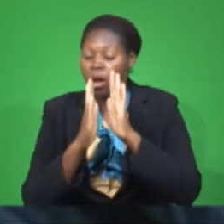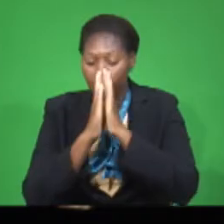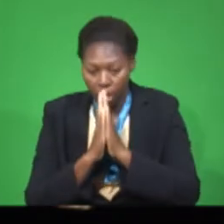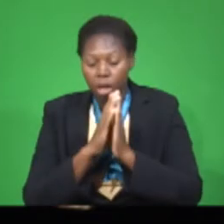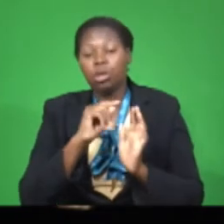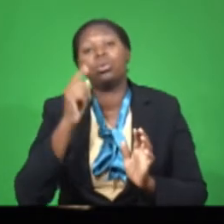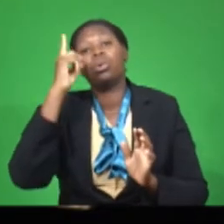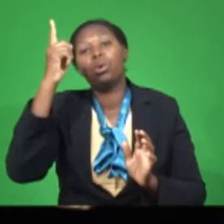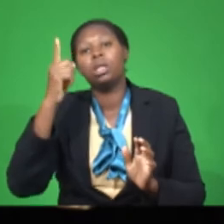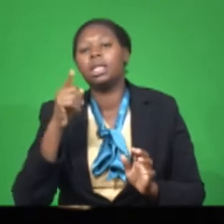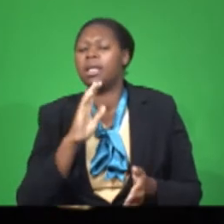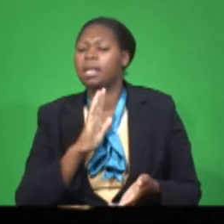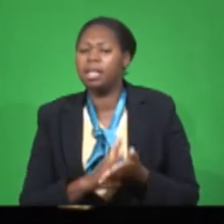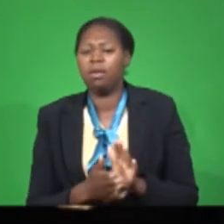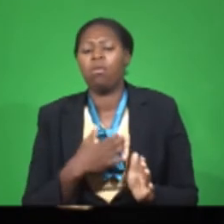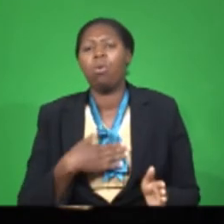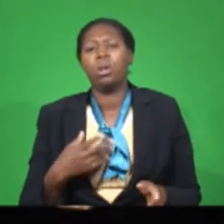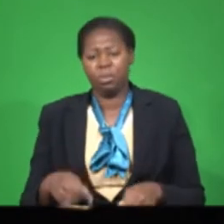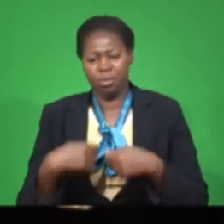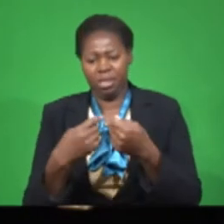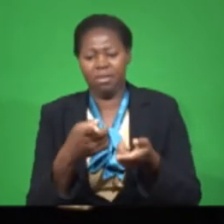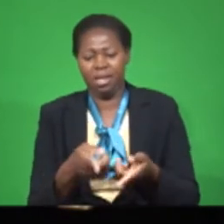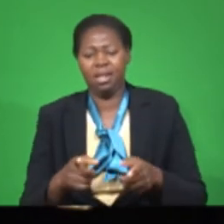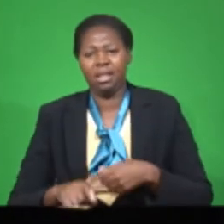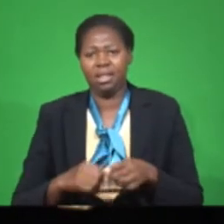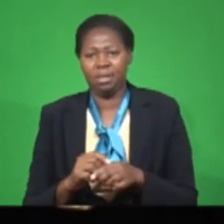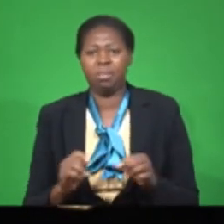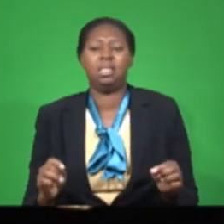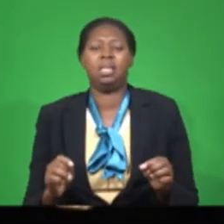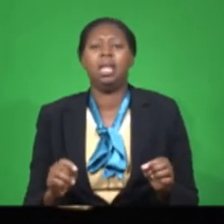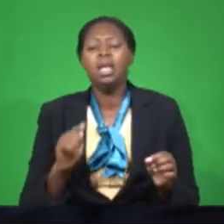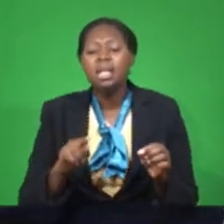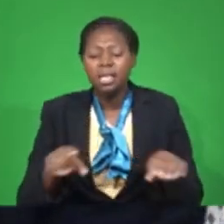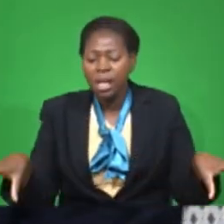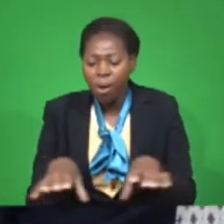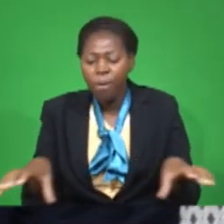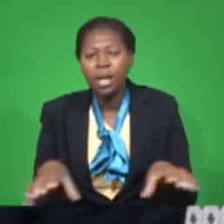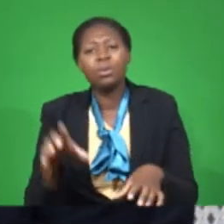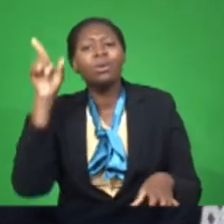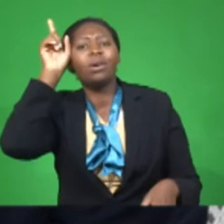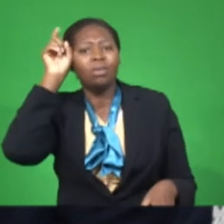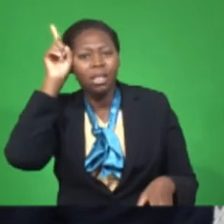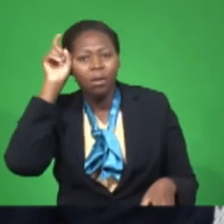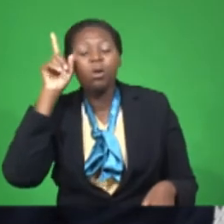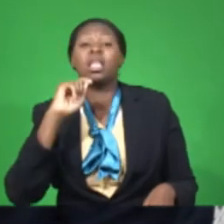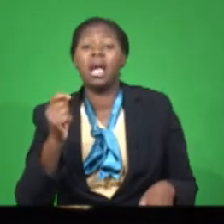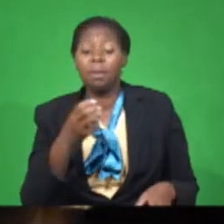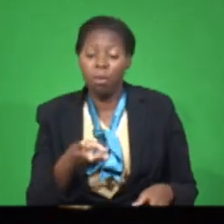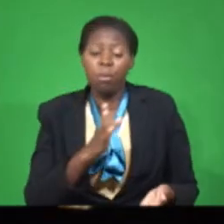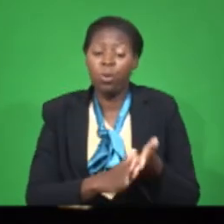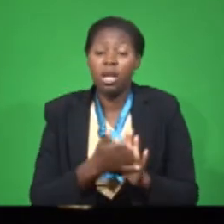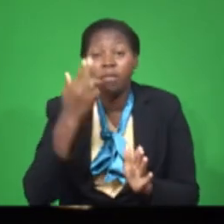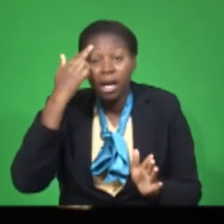here. Izvozvo unoziva kuti Satani ndokashandiro kanoita nesimba rakasoka rekuti vanhu vasazvinzwisise nedete.